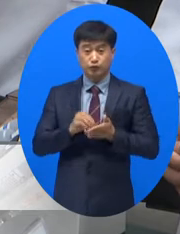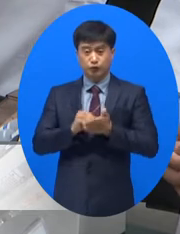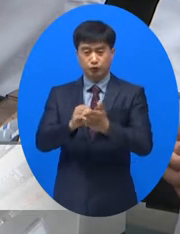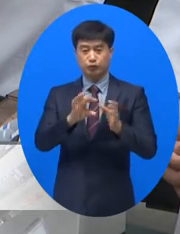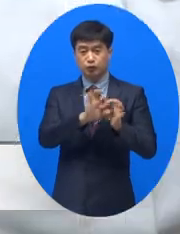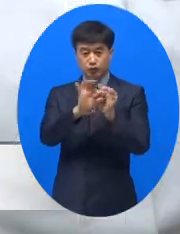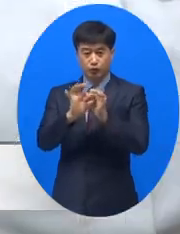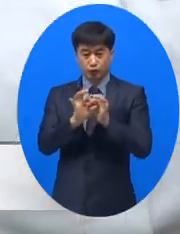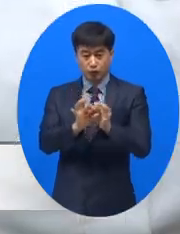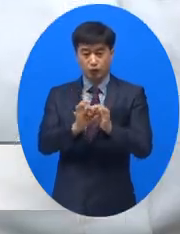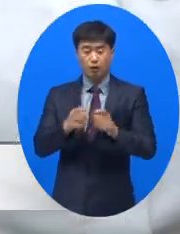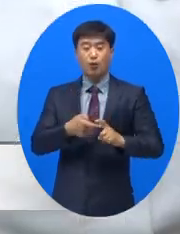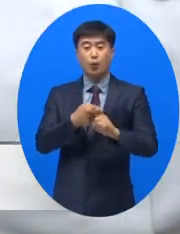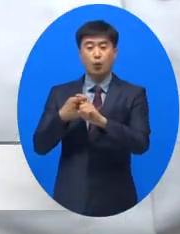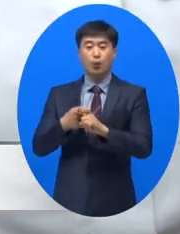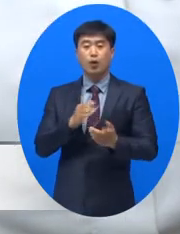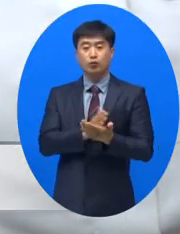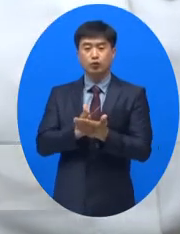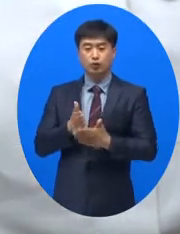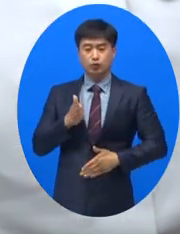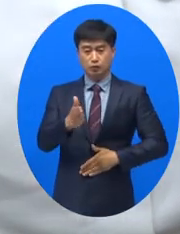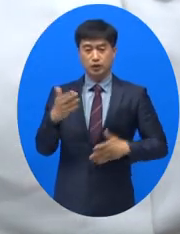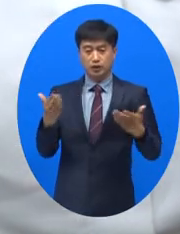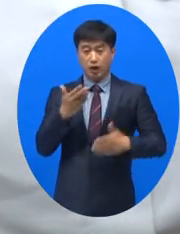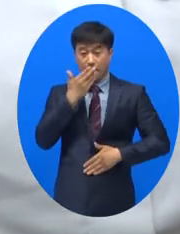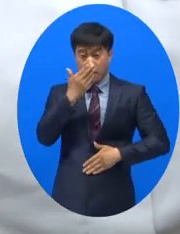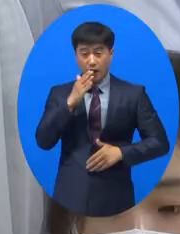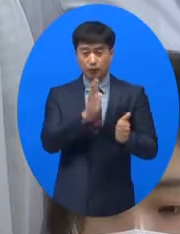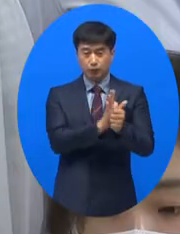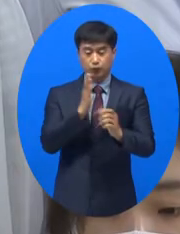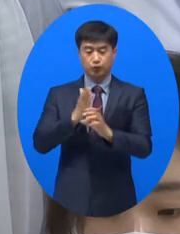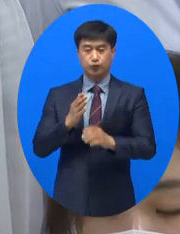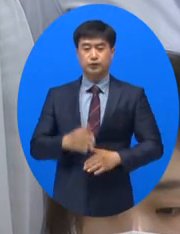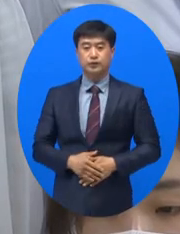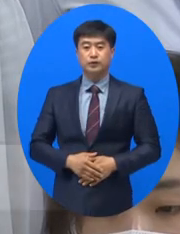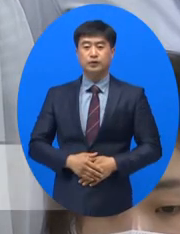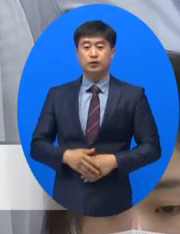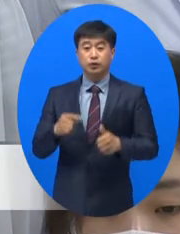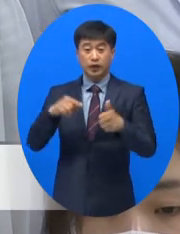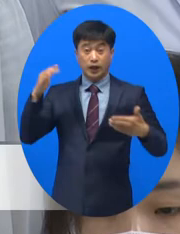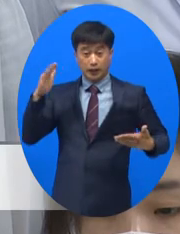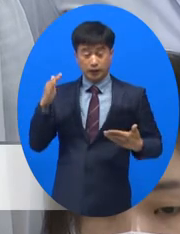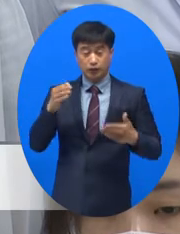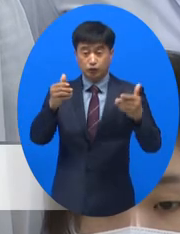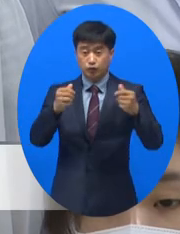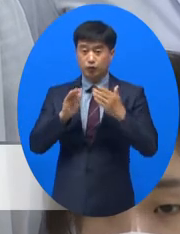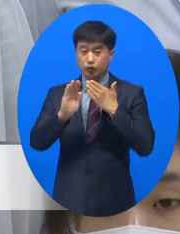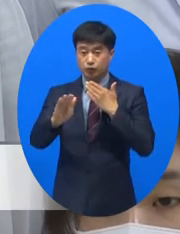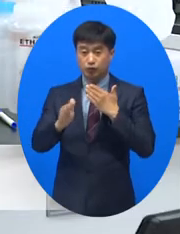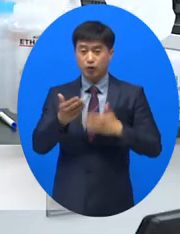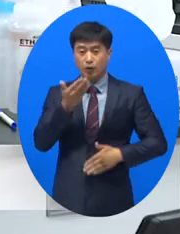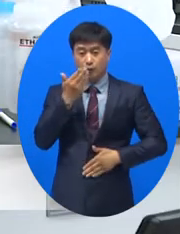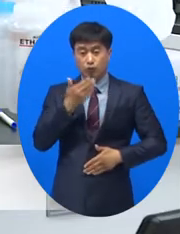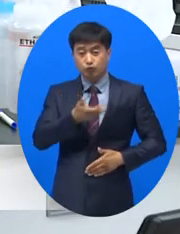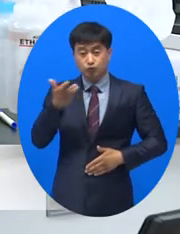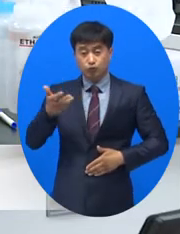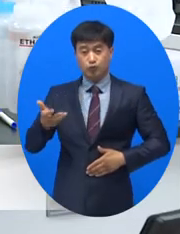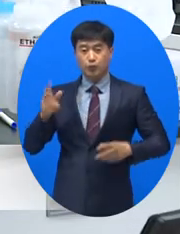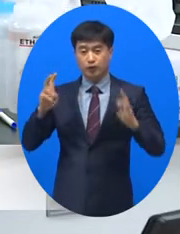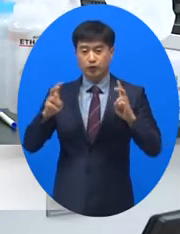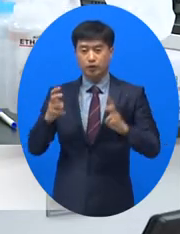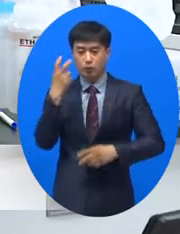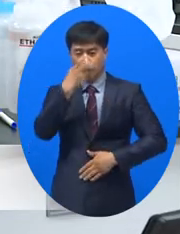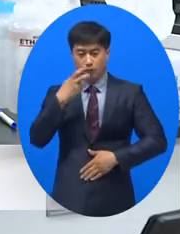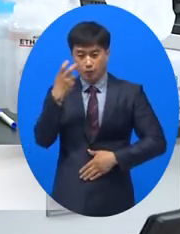취업 연계로 관련 분야에서 전문적으로 일할 수 있도록 돕고 있습니다. 교육생들은 수료 후 식품 유통업체에서